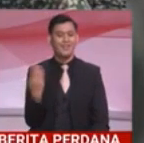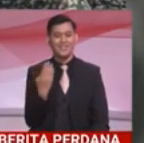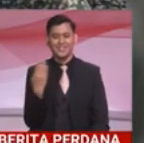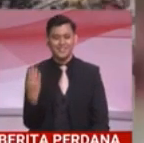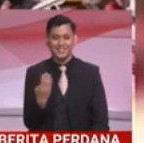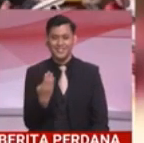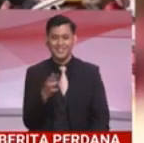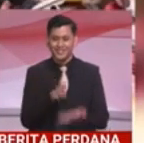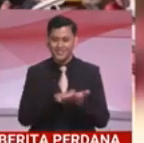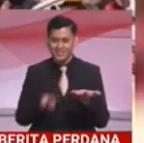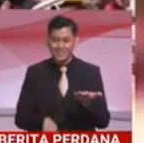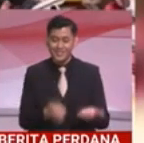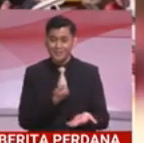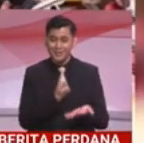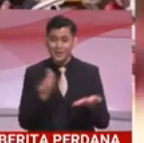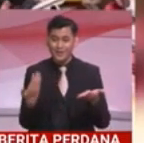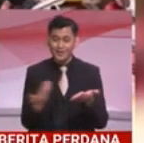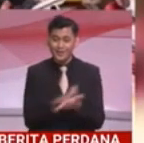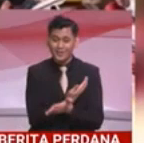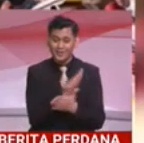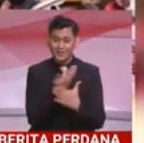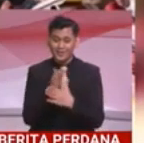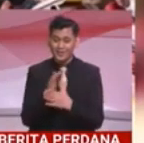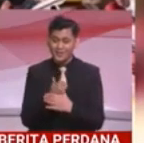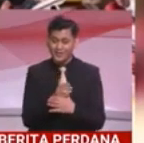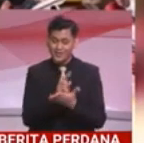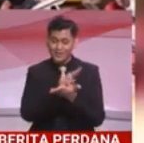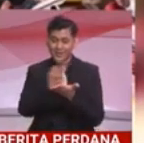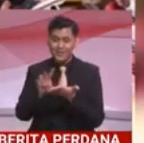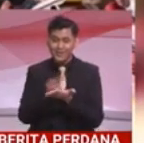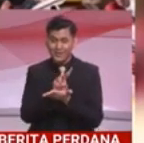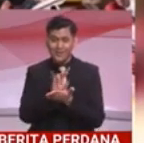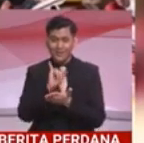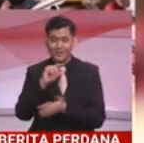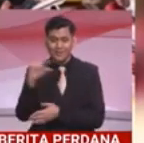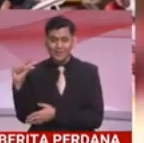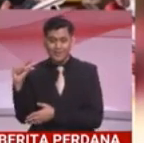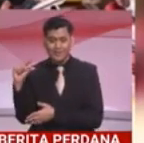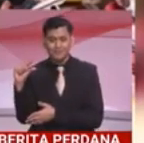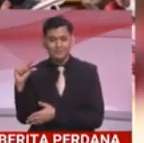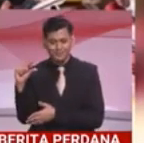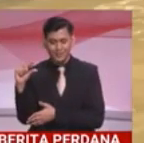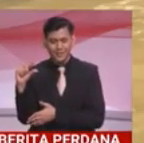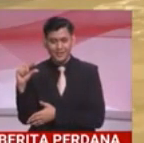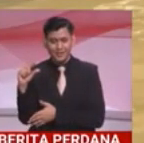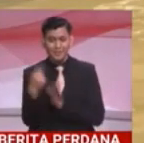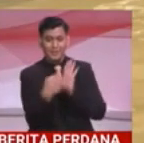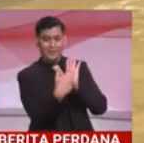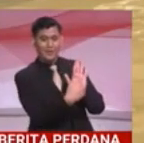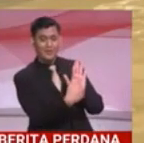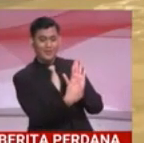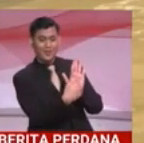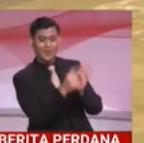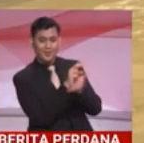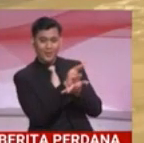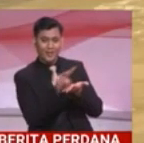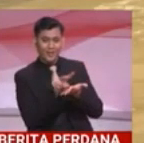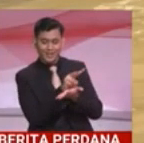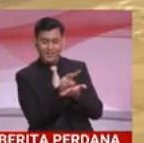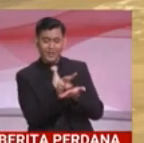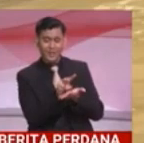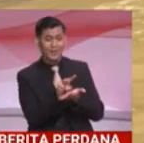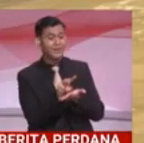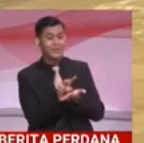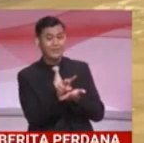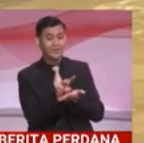merendah diri. Terbaru, baginda berkongsi satu hantaran di Instagram milik baginda yang memaparkan video reaksi